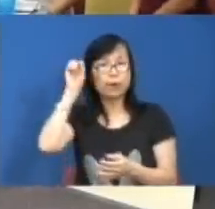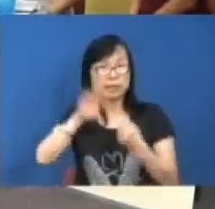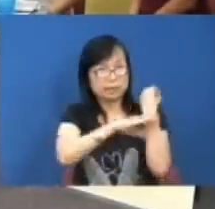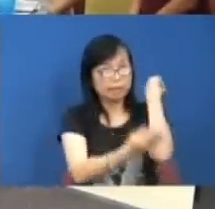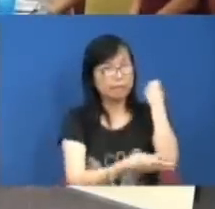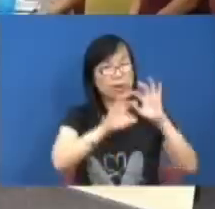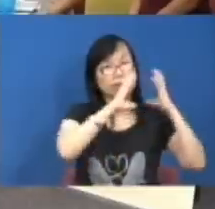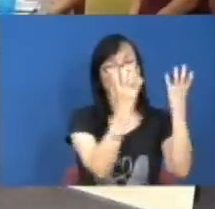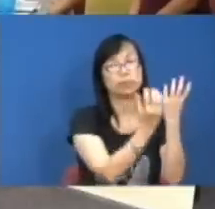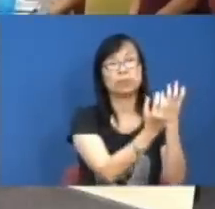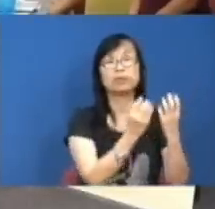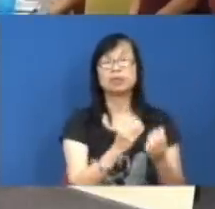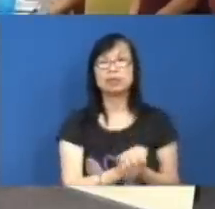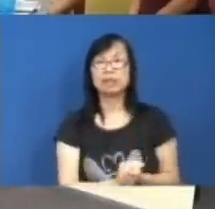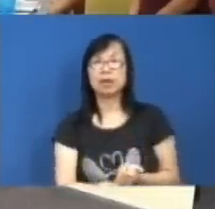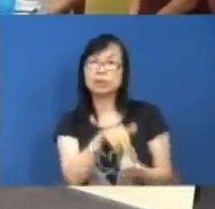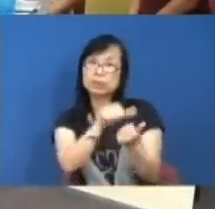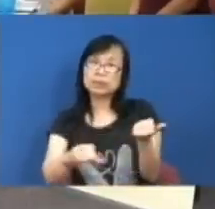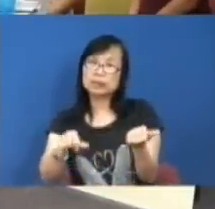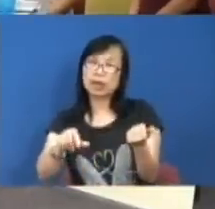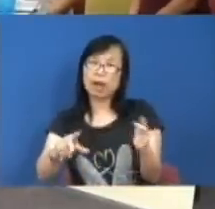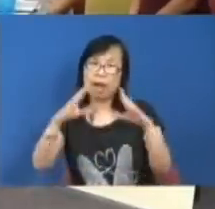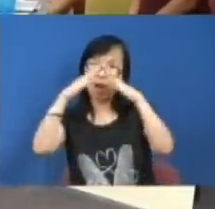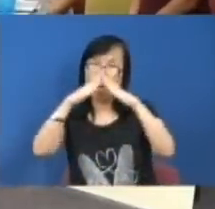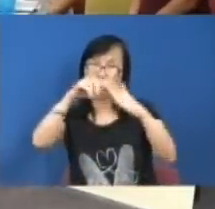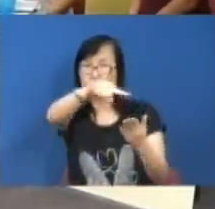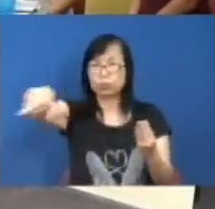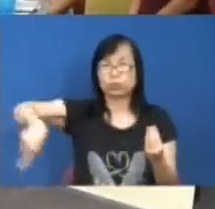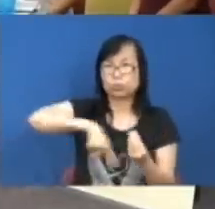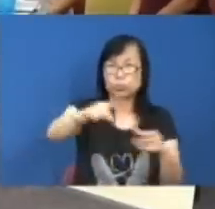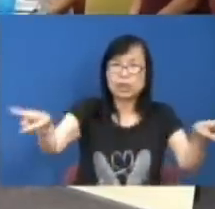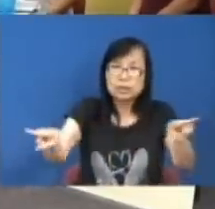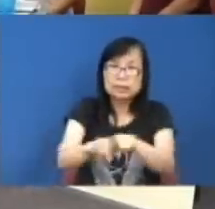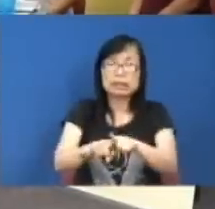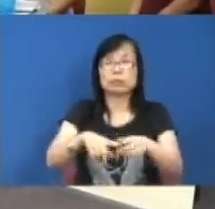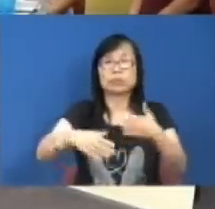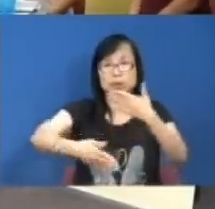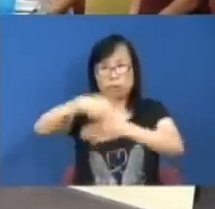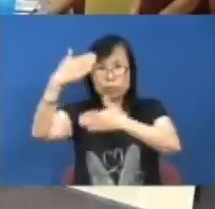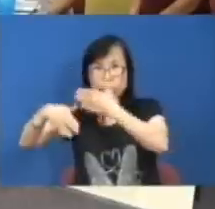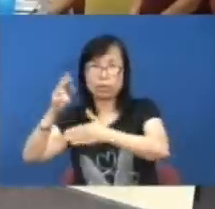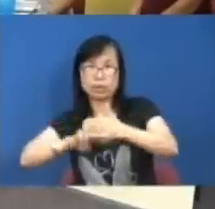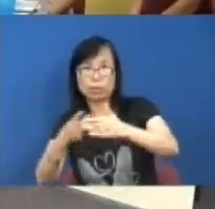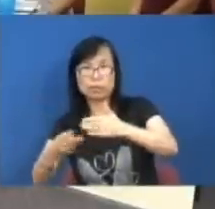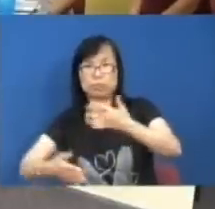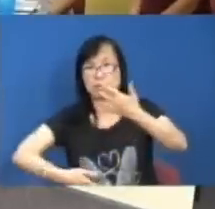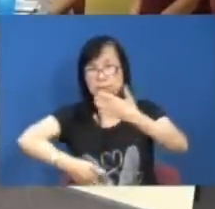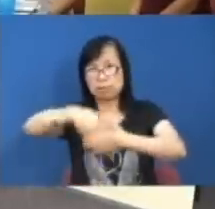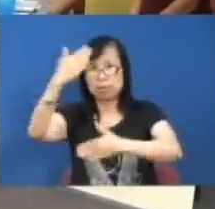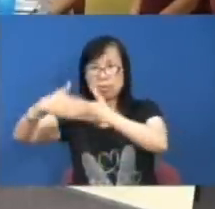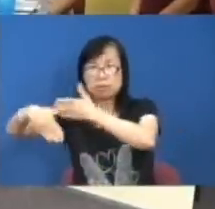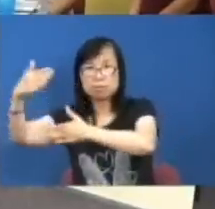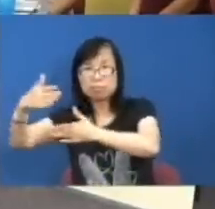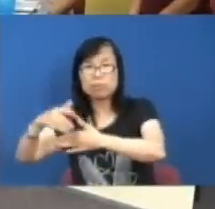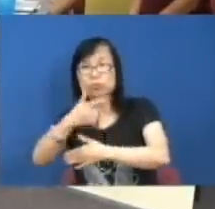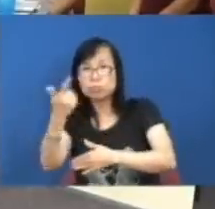業委會啦，咁佢哋同埋屋苑一齊合作咁樣去做呢個大廈外牆維修，可能成棟大廈都個覆蓋面